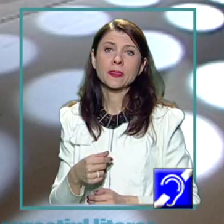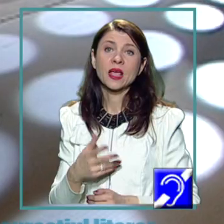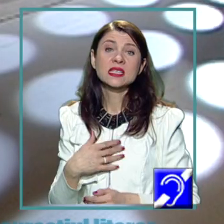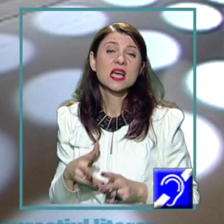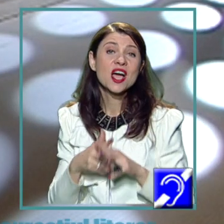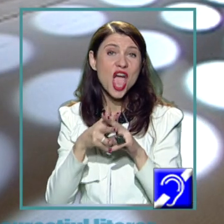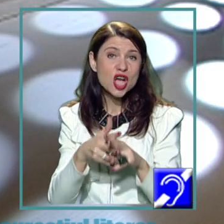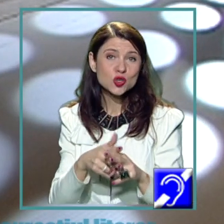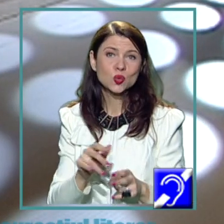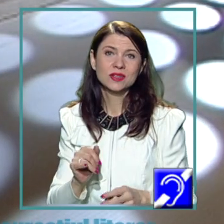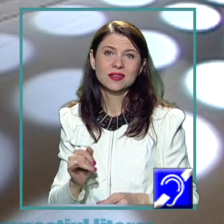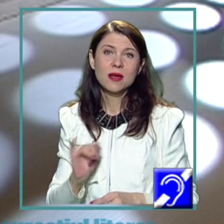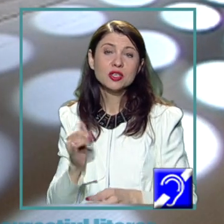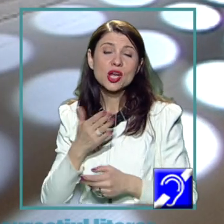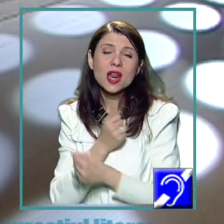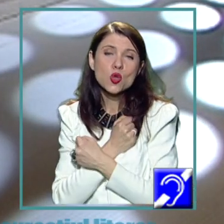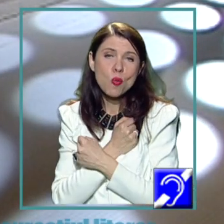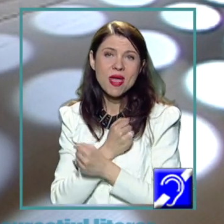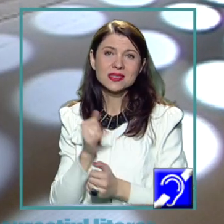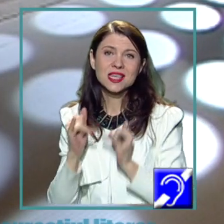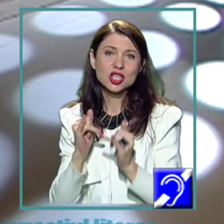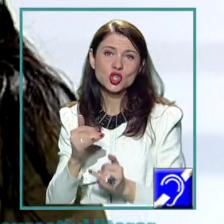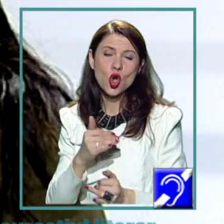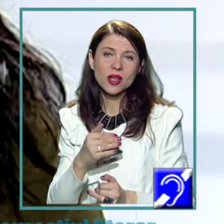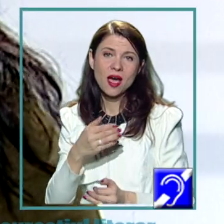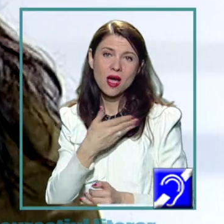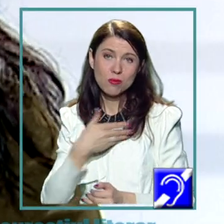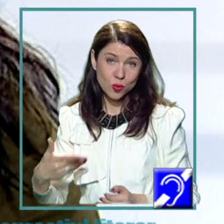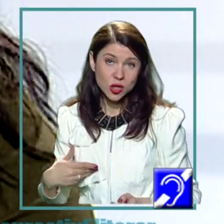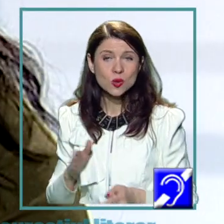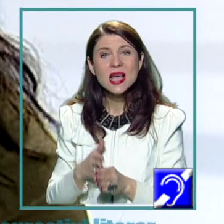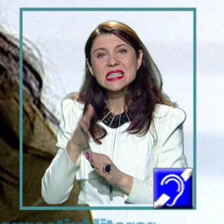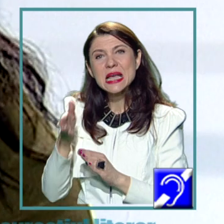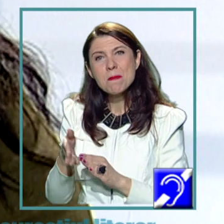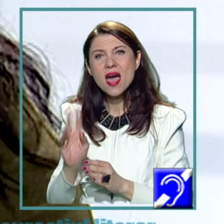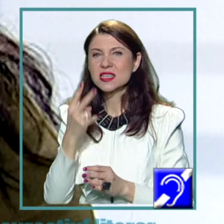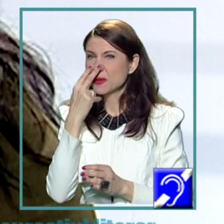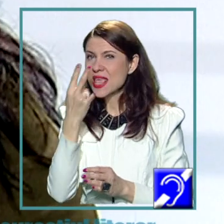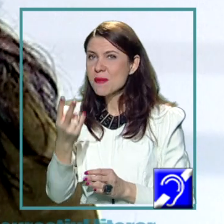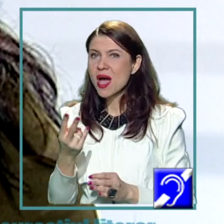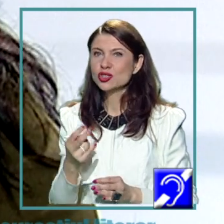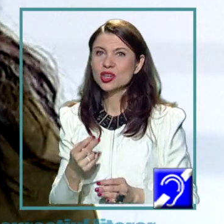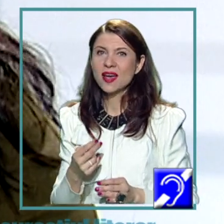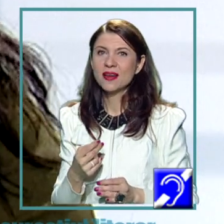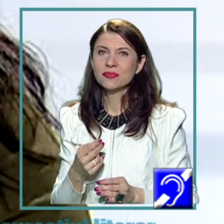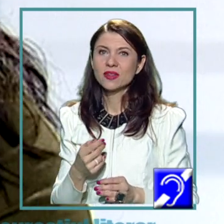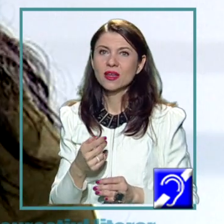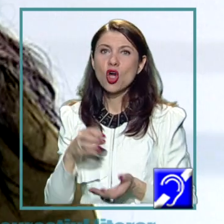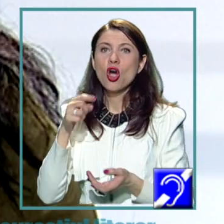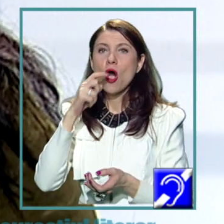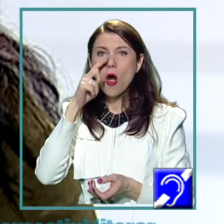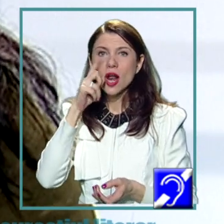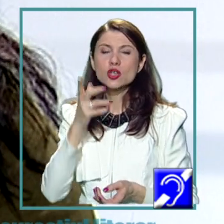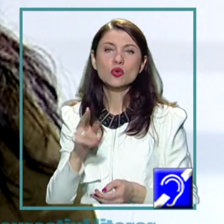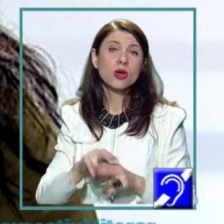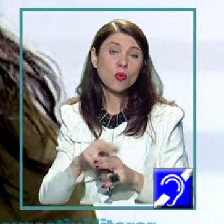îi ajut pe cei care iubesc deja istoria orașului să meargă un pic și spre imaginea aceasta a orașului, așa cum